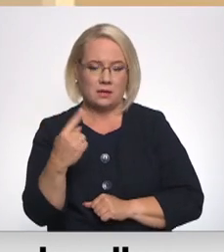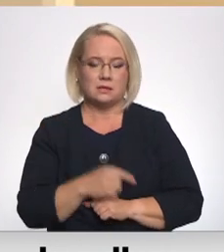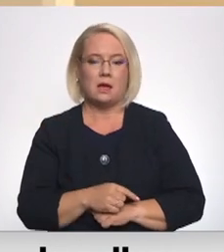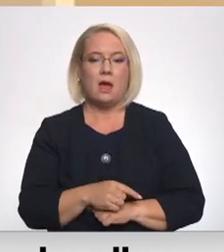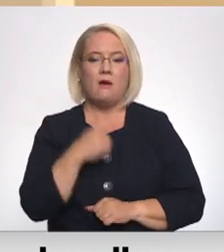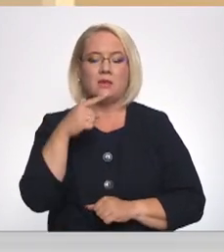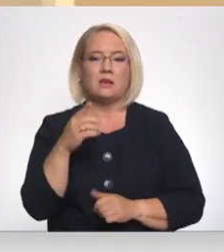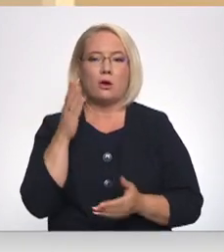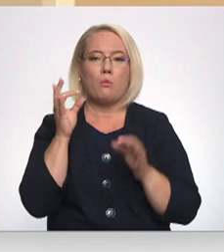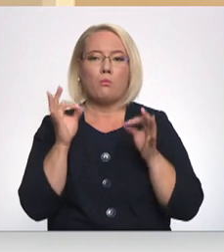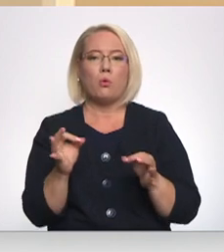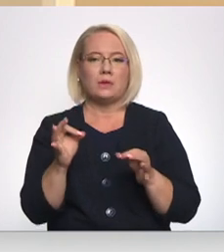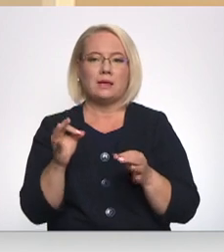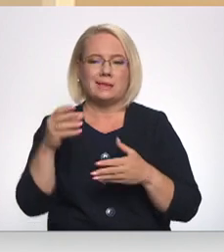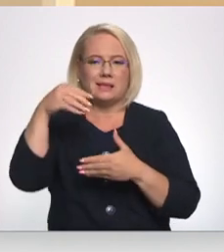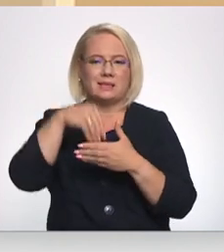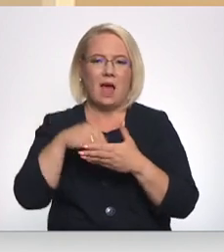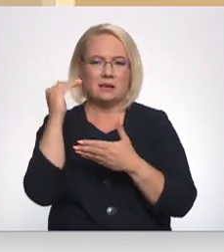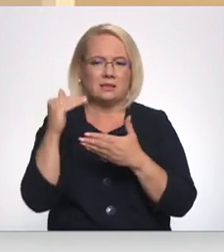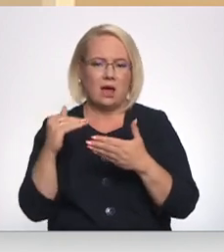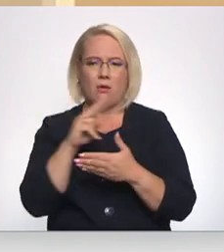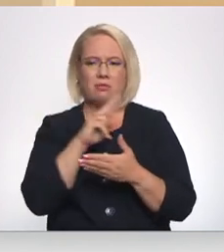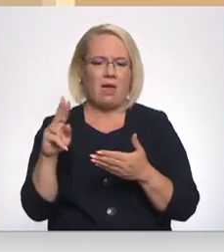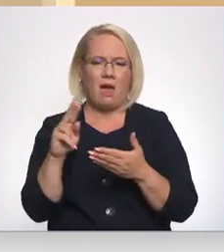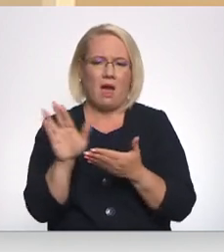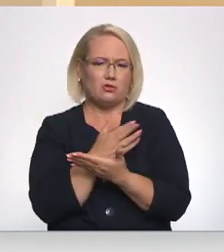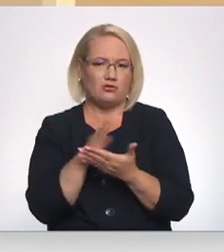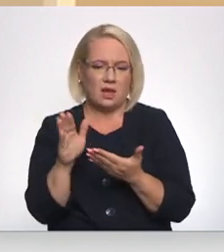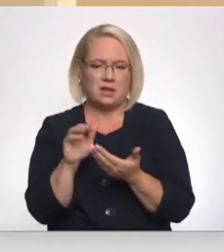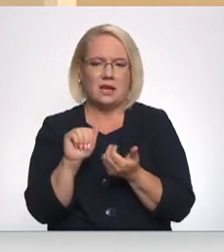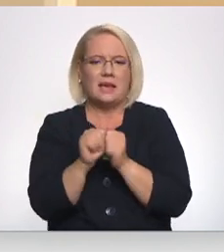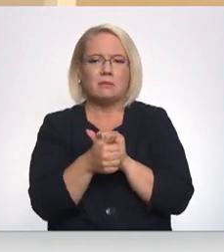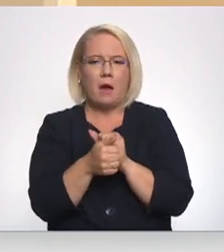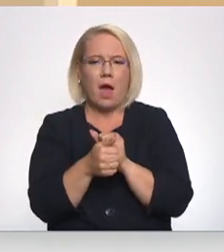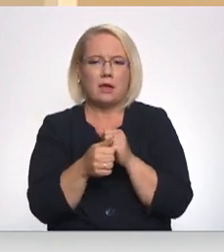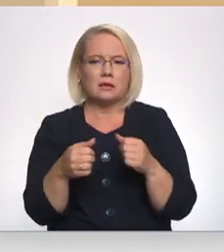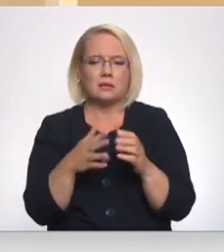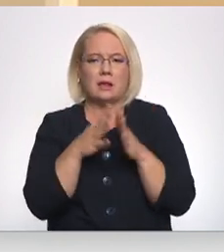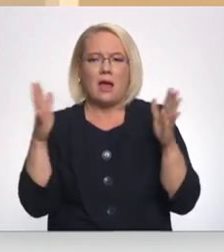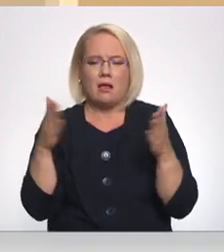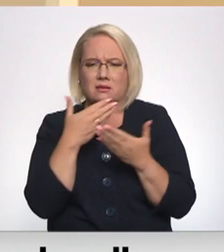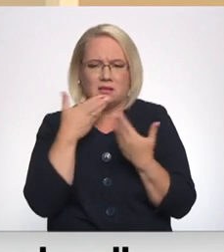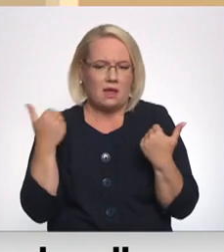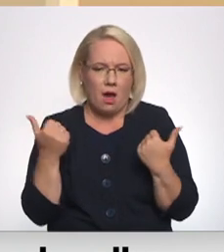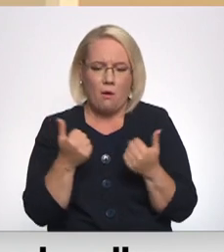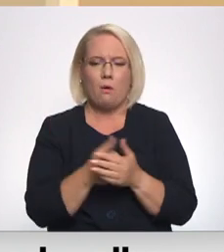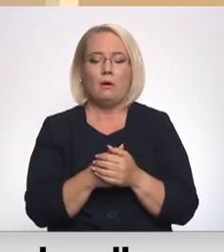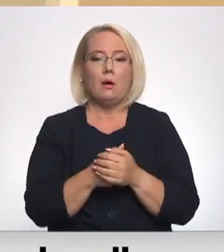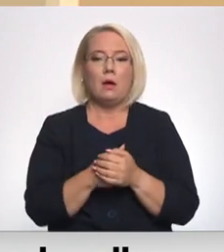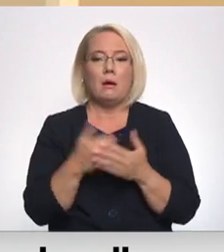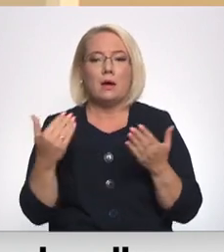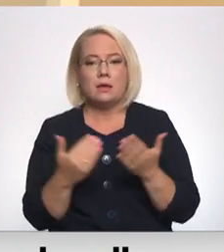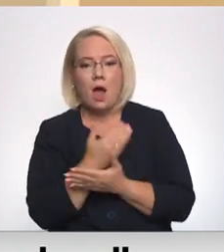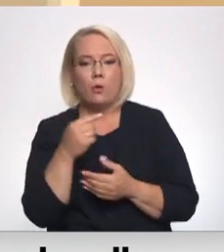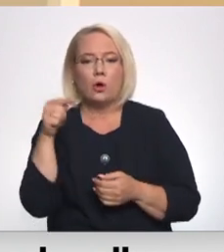sastāvs neatšķiras, tur ir ļoti nenozīmīgas izmaiņas, tāpēc mēs kaut ko tādu jaunu, teiksim, par to,